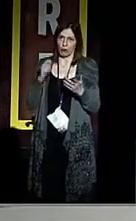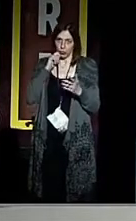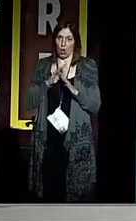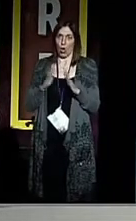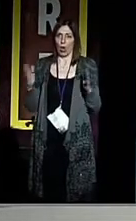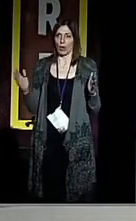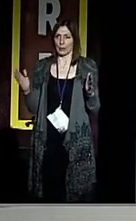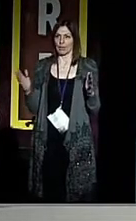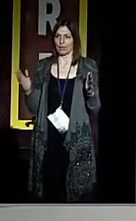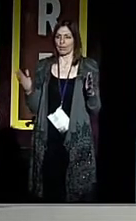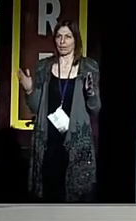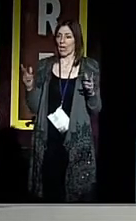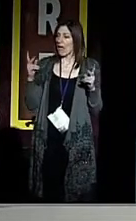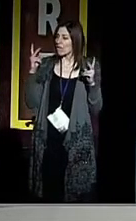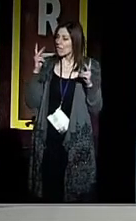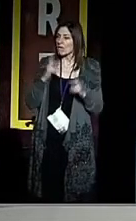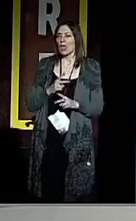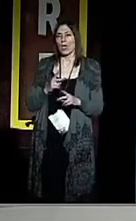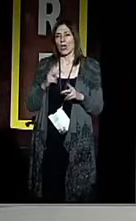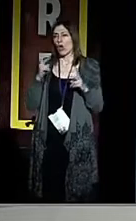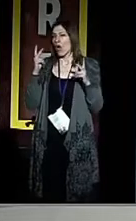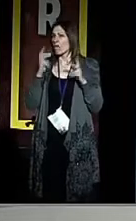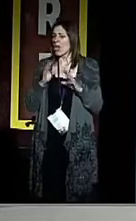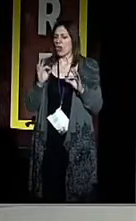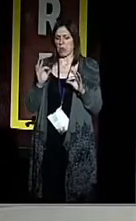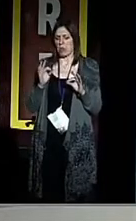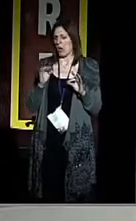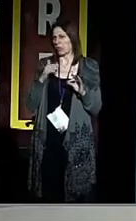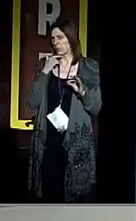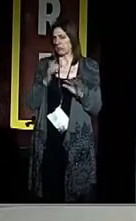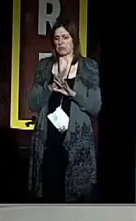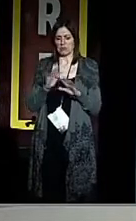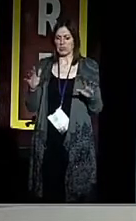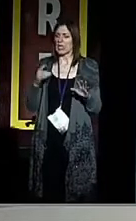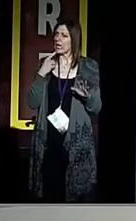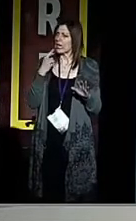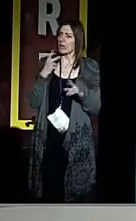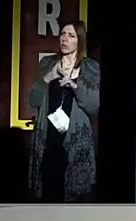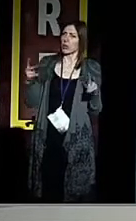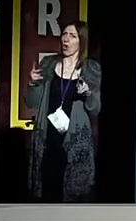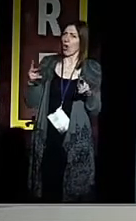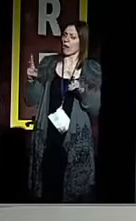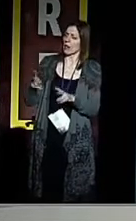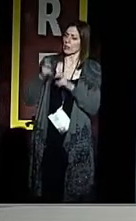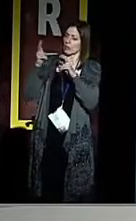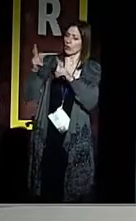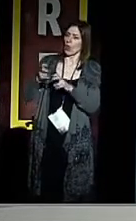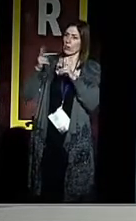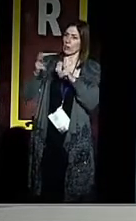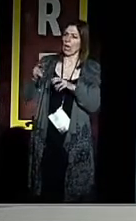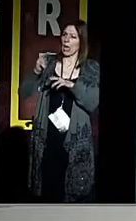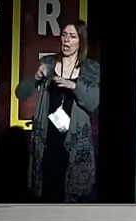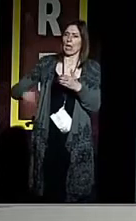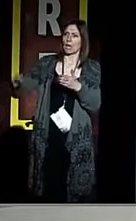È meschino, è veramente meschino chi prova a lucrare voti sulla comprensibile preoccupazione della